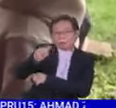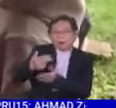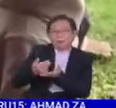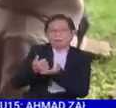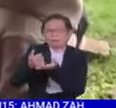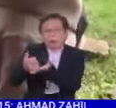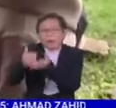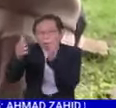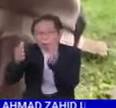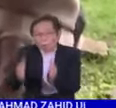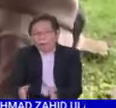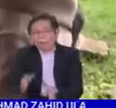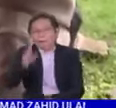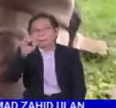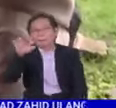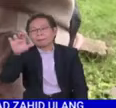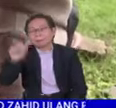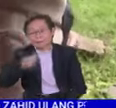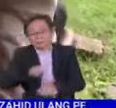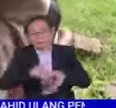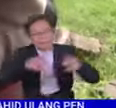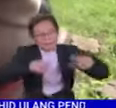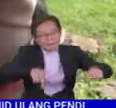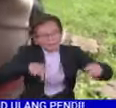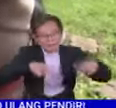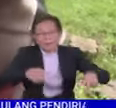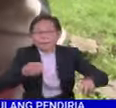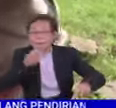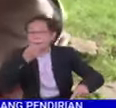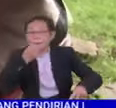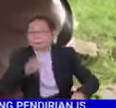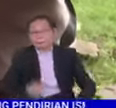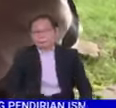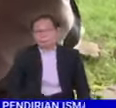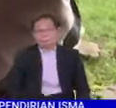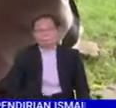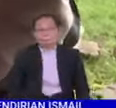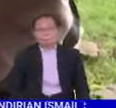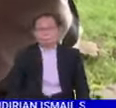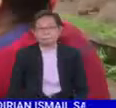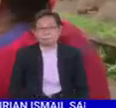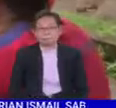menyantuni warga Bera di sebuah kedai makan di kawasan Terbabit.